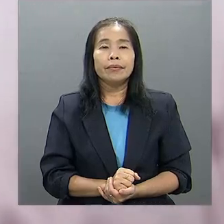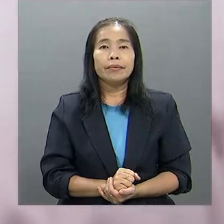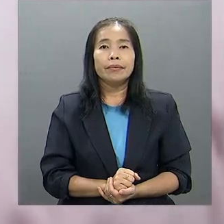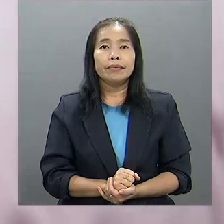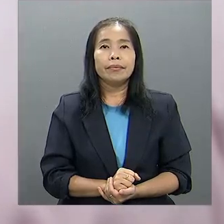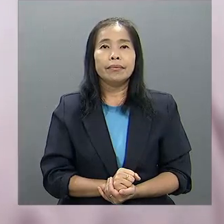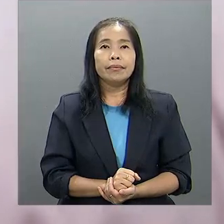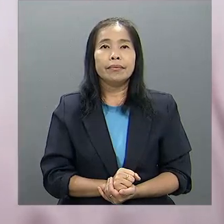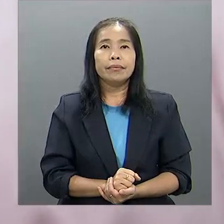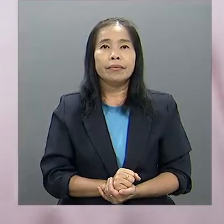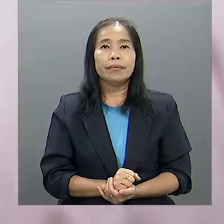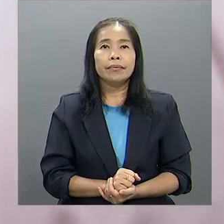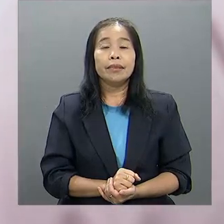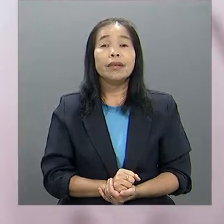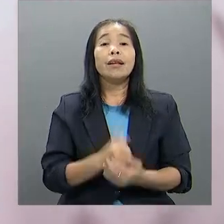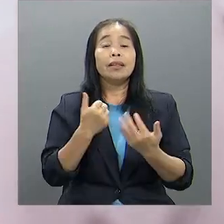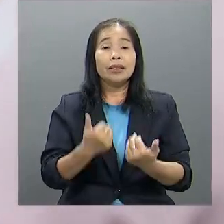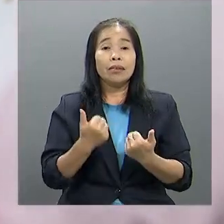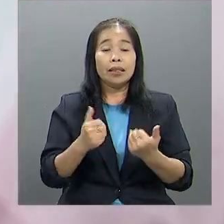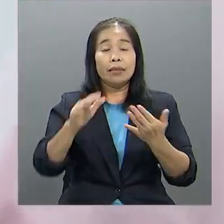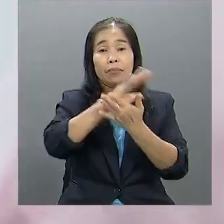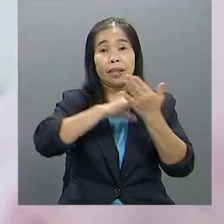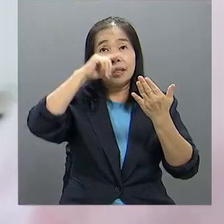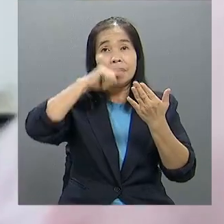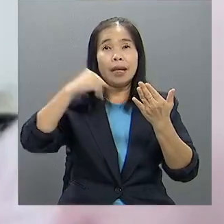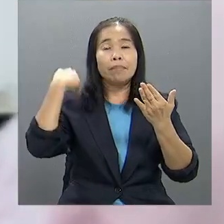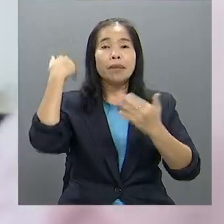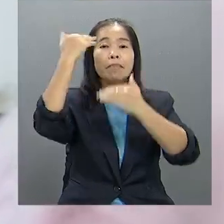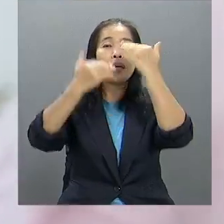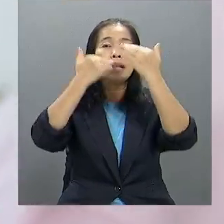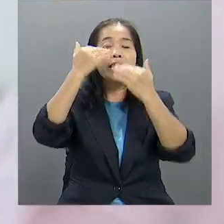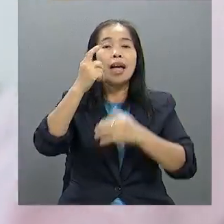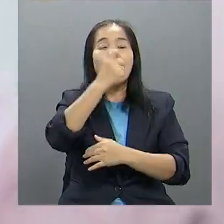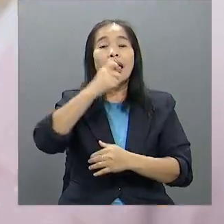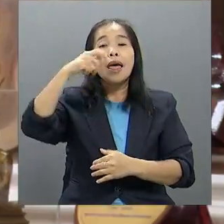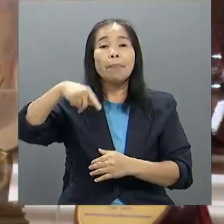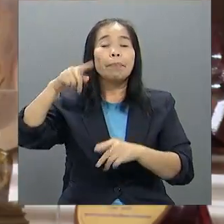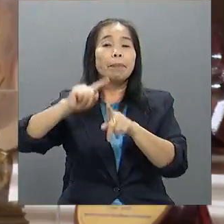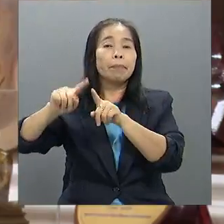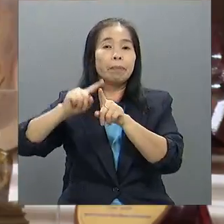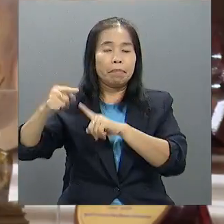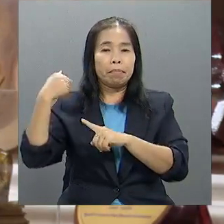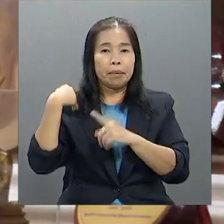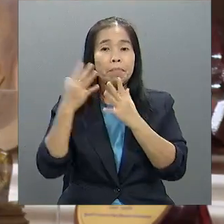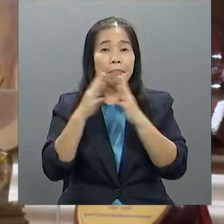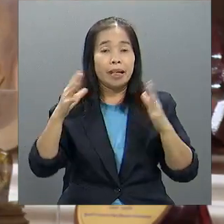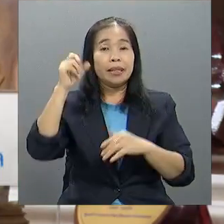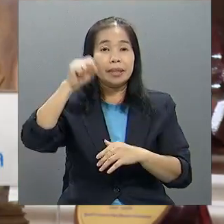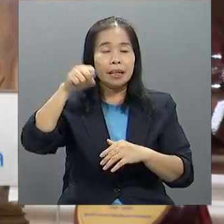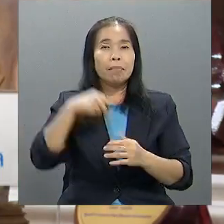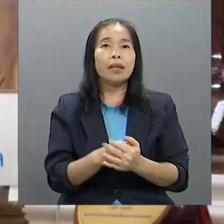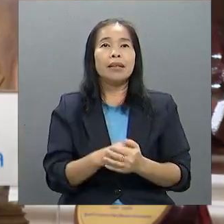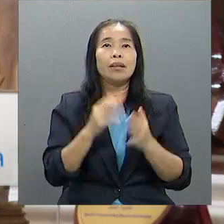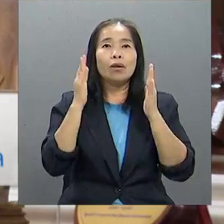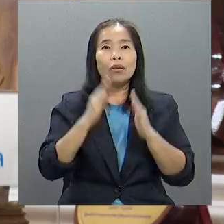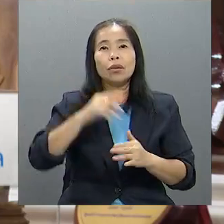จะเห็นว่าประเทศไทยความจริงแล้วเนี่ยมีการพัฒนาแอปพลิเคชันต่างๆออกมาในเรื่องนี้พอสมควรทำไมคนไทยถึงไม่นิยมที่จ